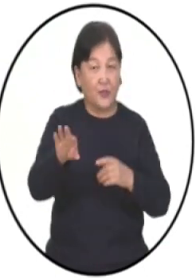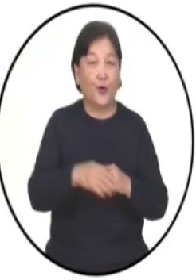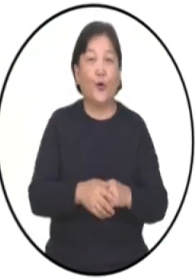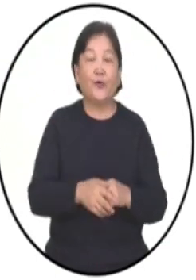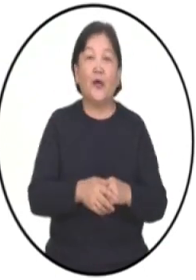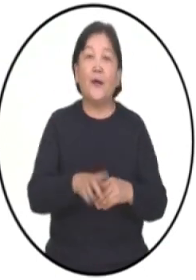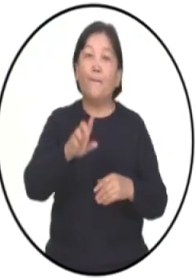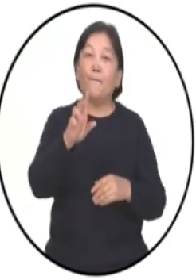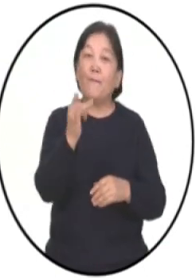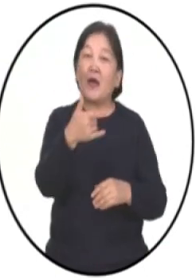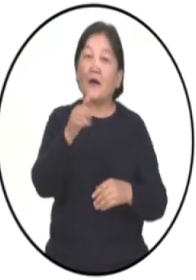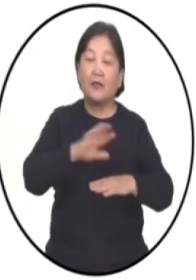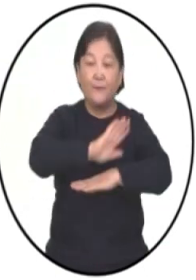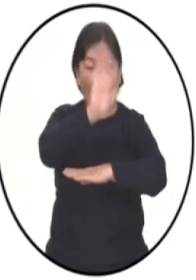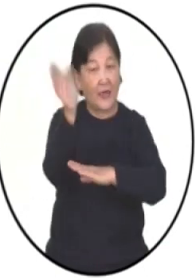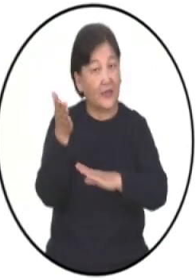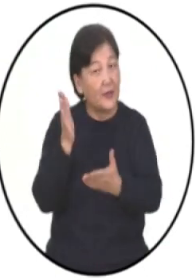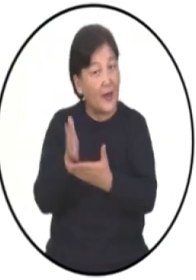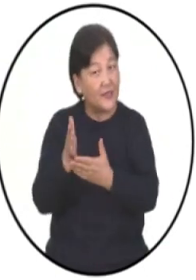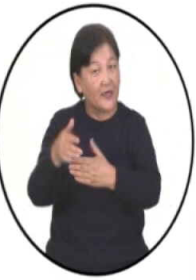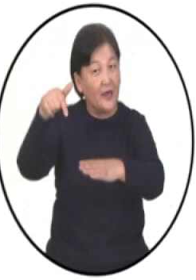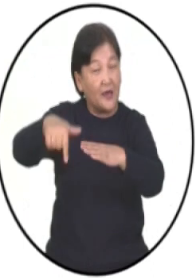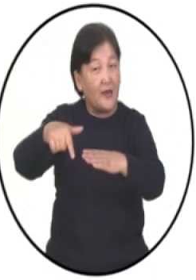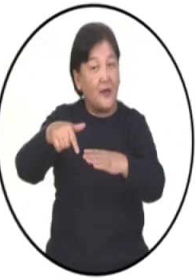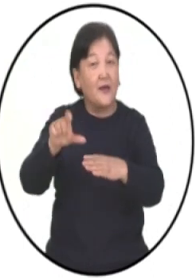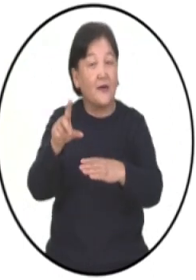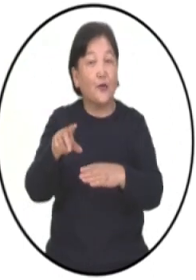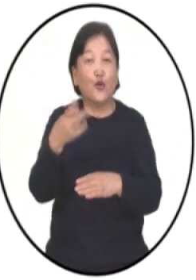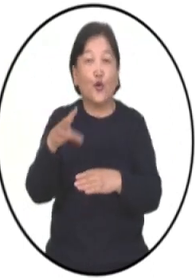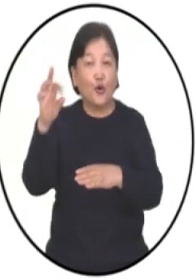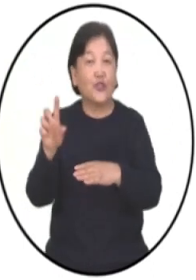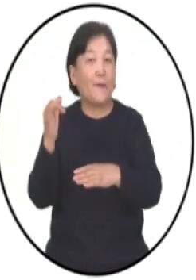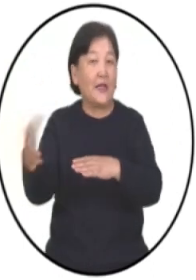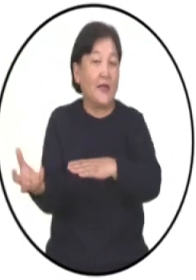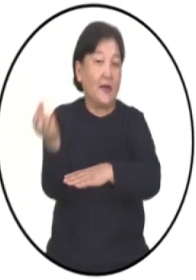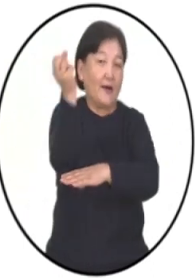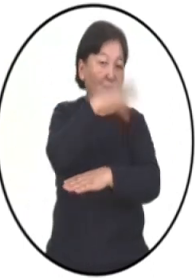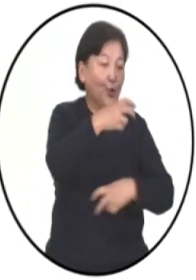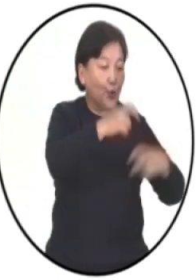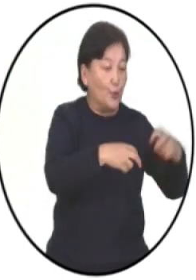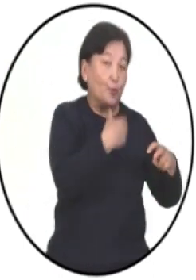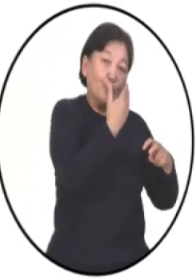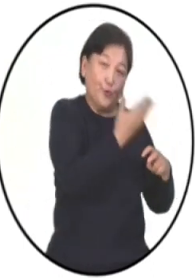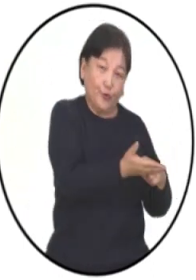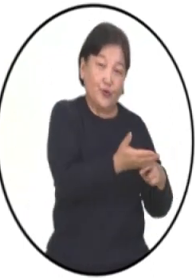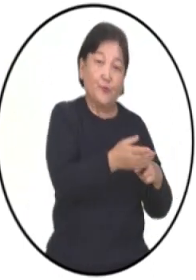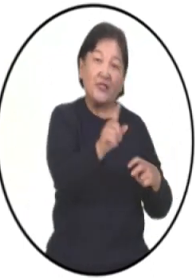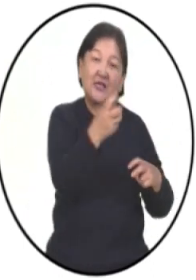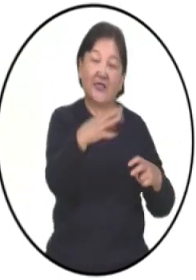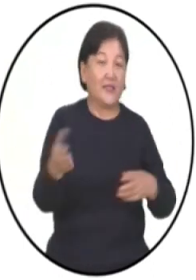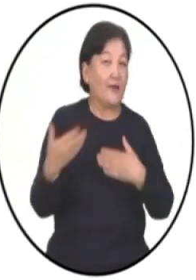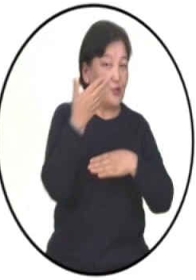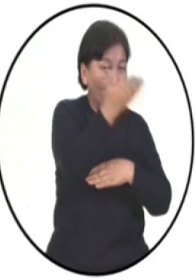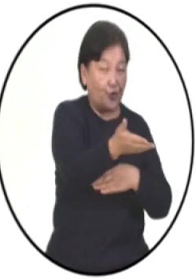нөөц баялагийг эдийн засгийн үйлдвэрлэлтэй холбох, бүтээгдэхүүнийг зах зээлд нь холбох гэдэг. За байгаль дэргийн